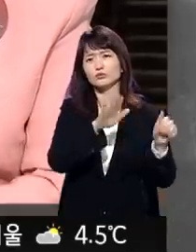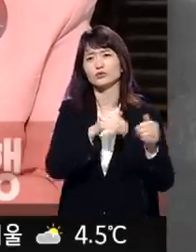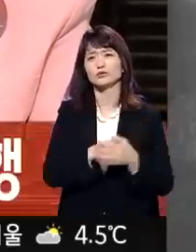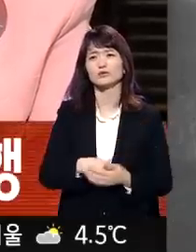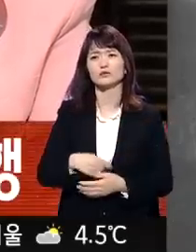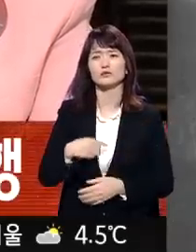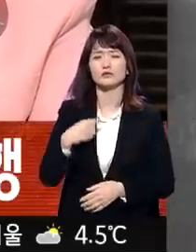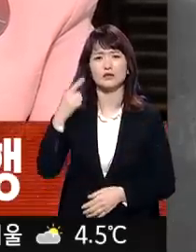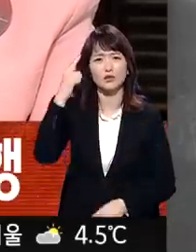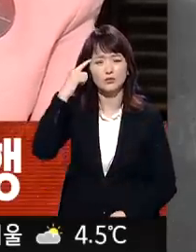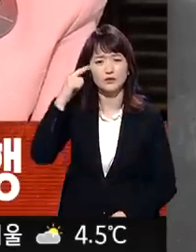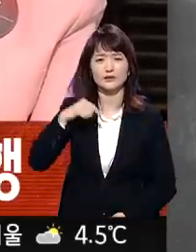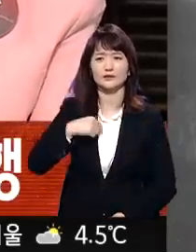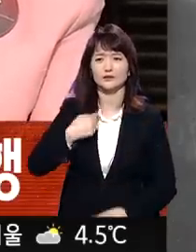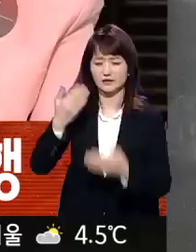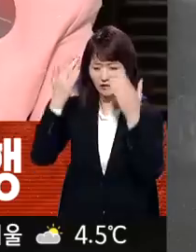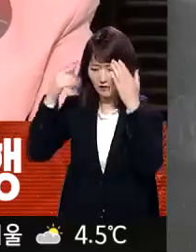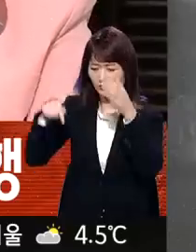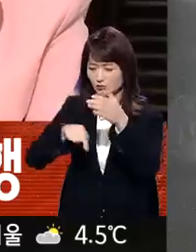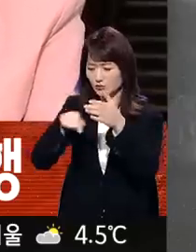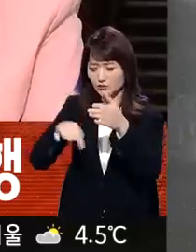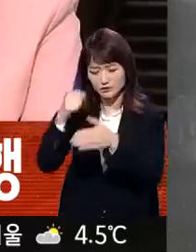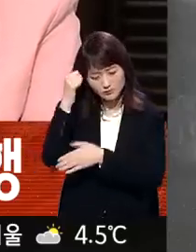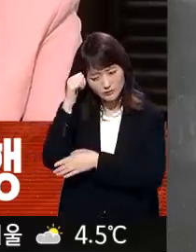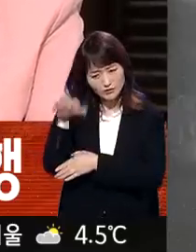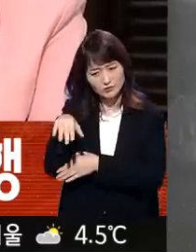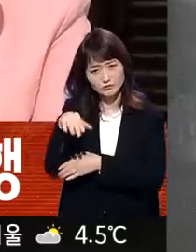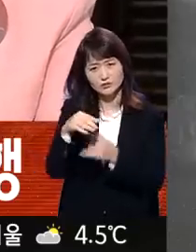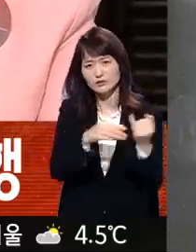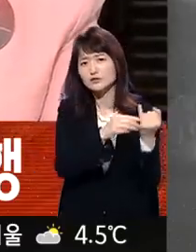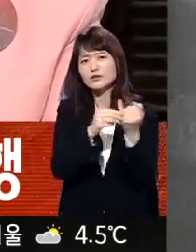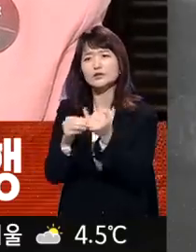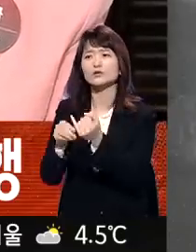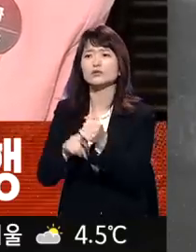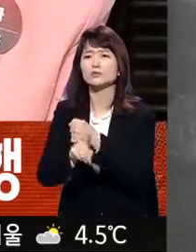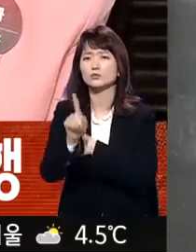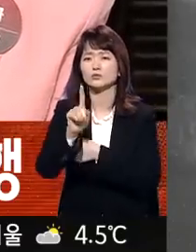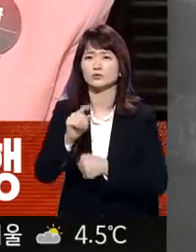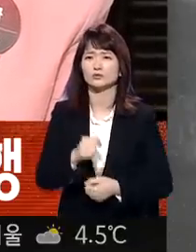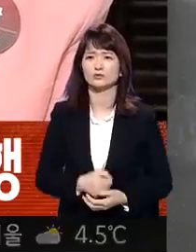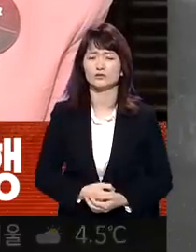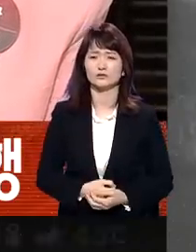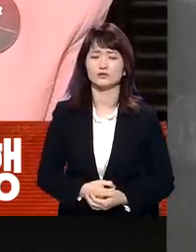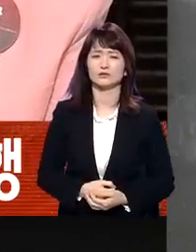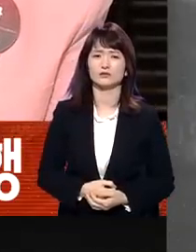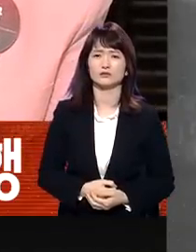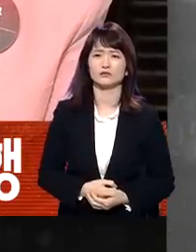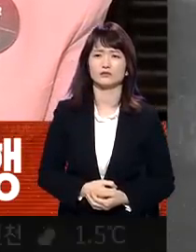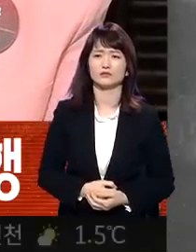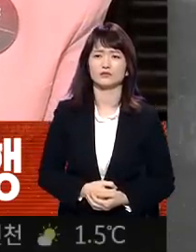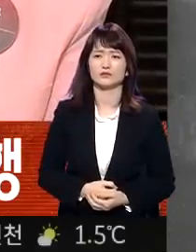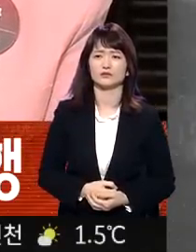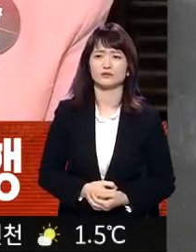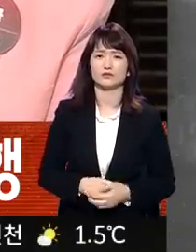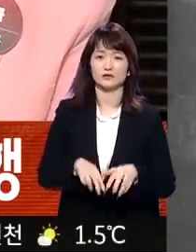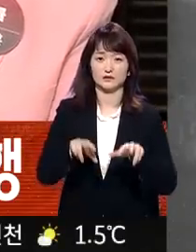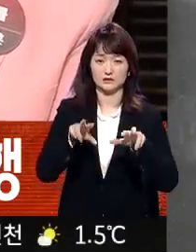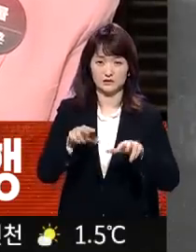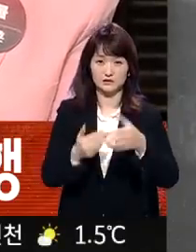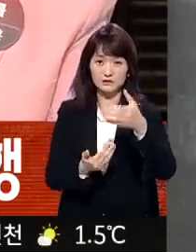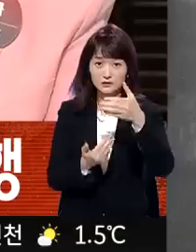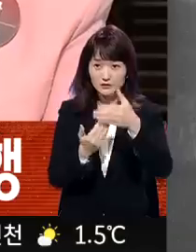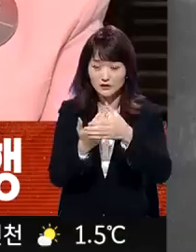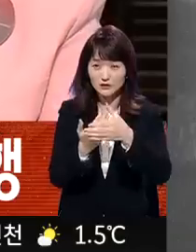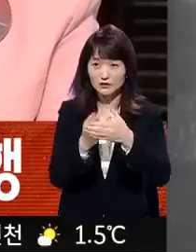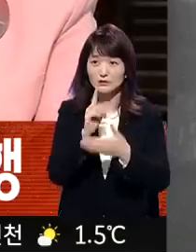지 관사로 아무튼 말이 안 되죠. 예. 저희가 이걸 사건 반장에서 지금 다루는 걸 보면